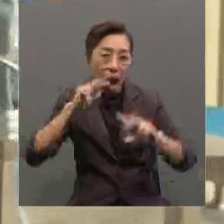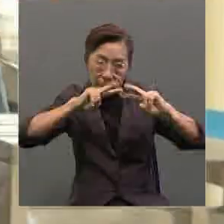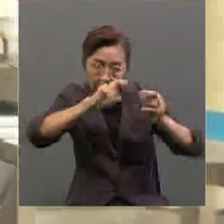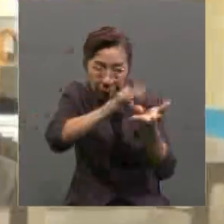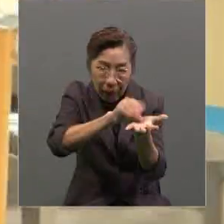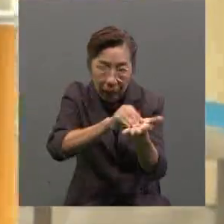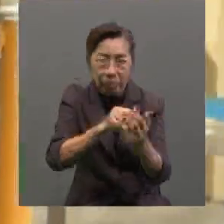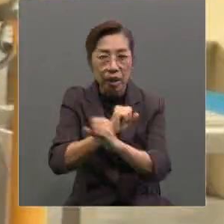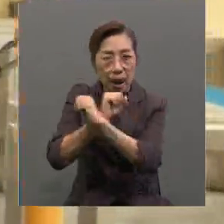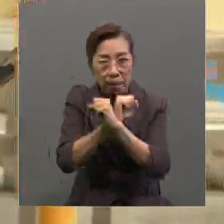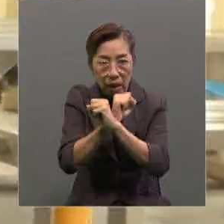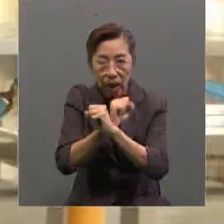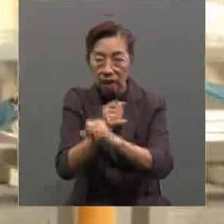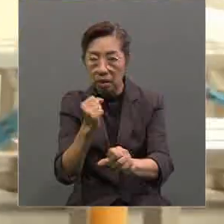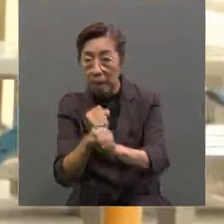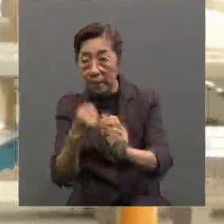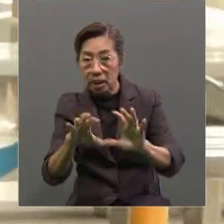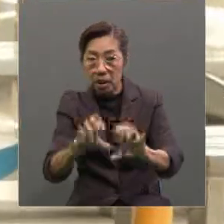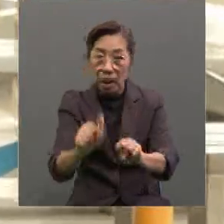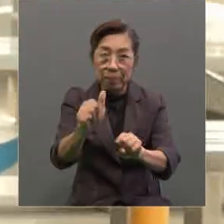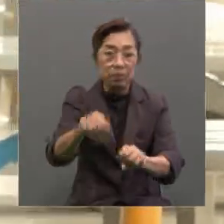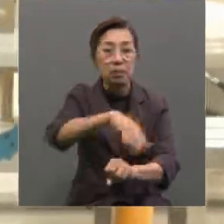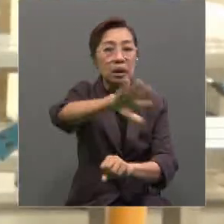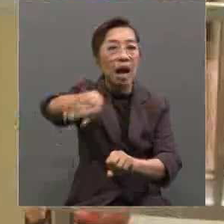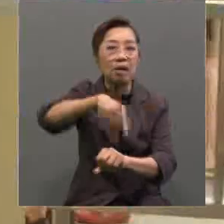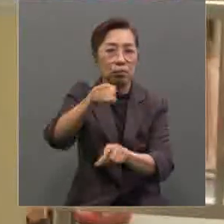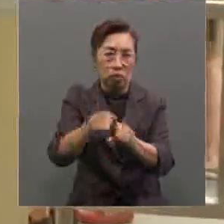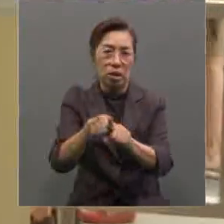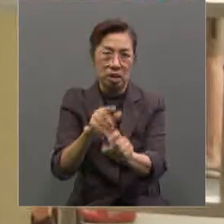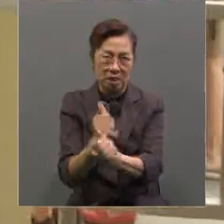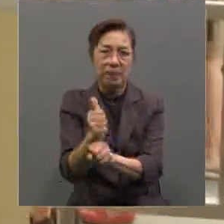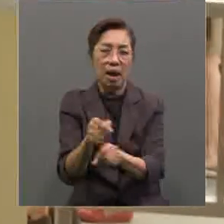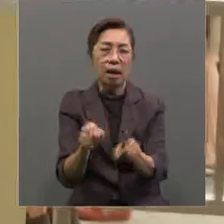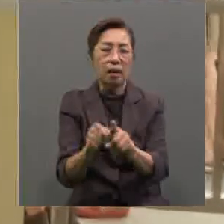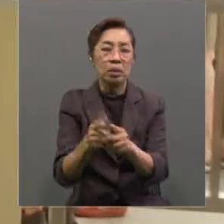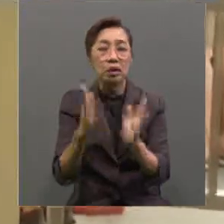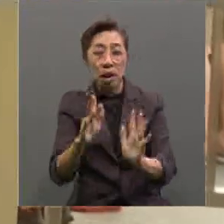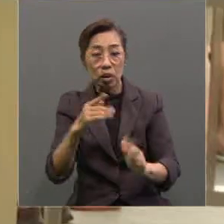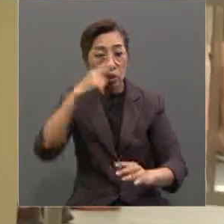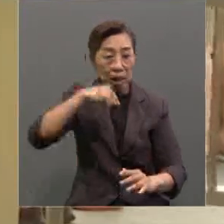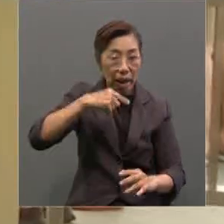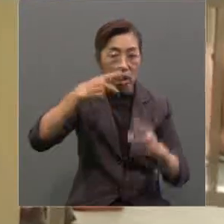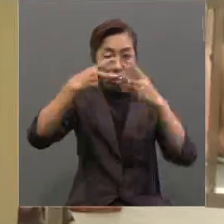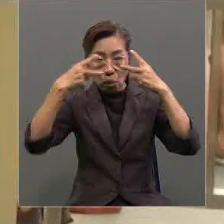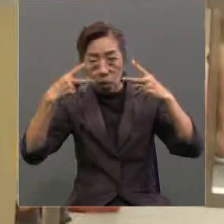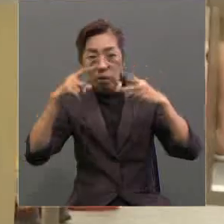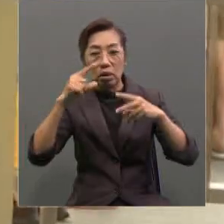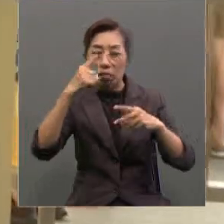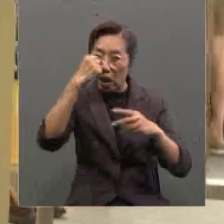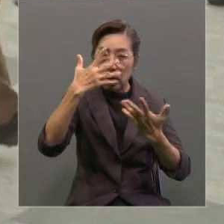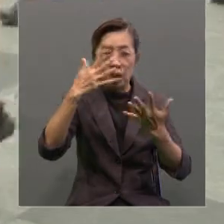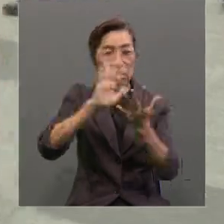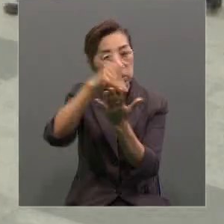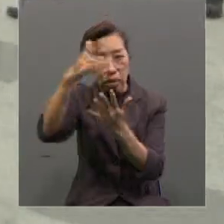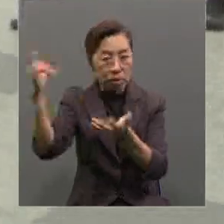การดูแลป้องกันปราบปรามเหตุอาชญากรรมที่อาจจะเกิดขึ้นจากมิจฉาชีพทั้งชาวไทยแล้วก็ชาวต่างชาติที่เข้ามาก่อเหตุในประเทศแล้ว